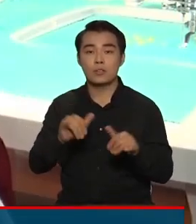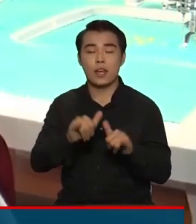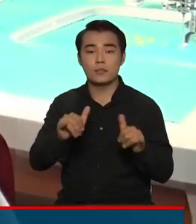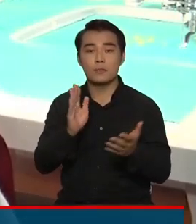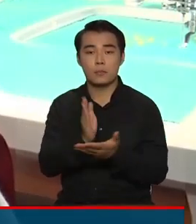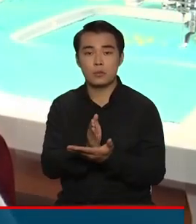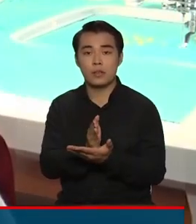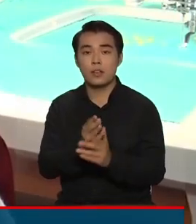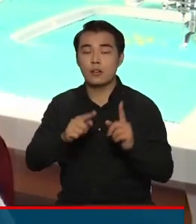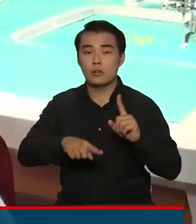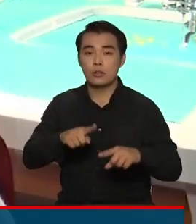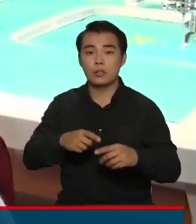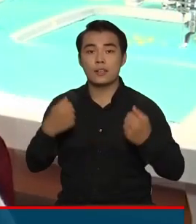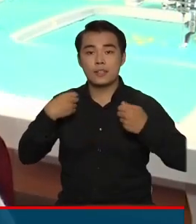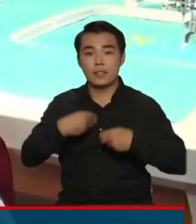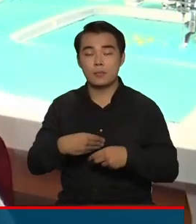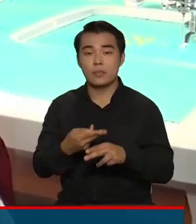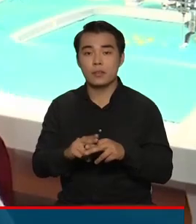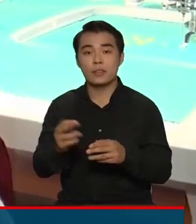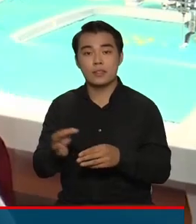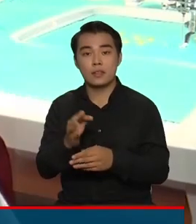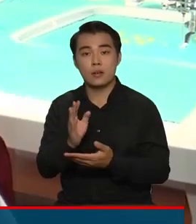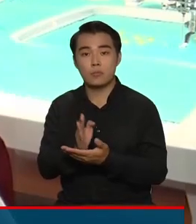енді ұлттық киімдер тігеміз.